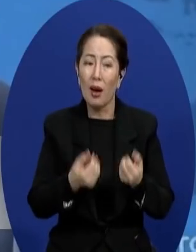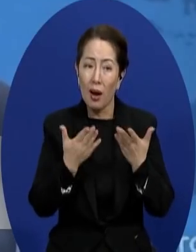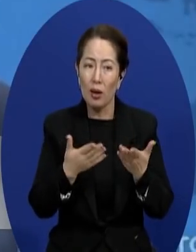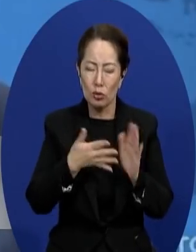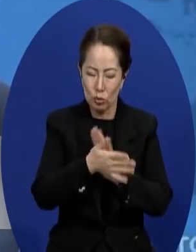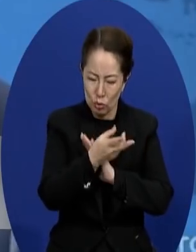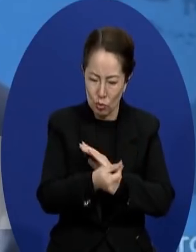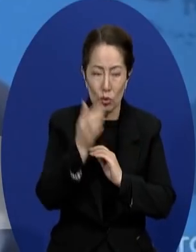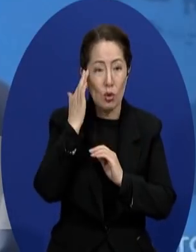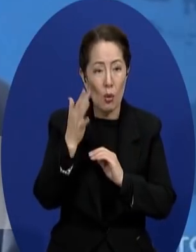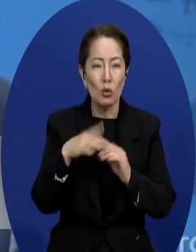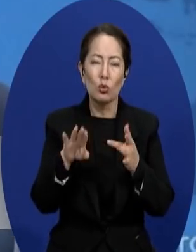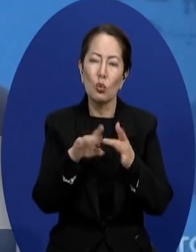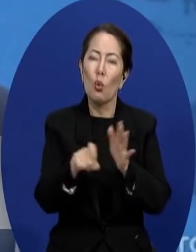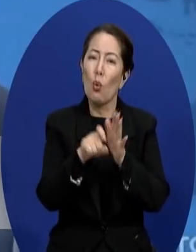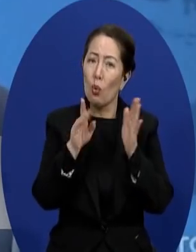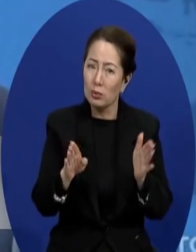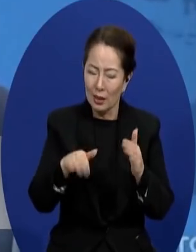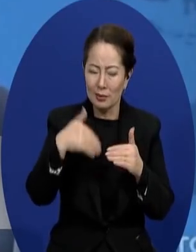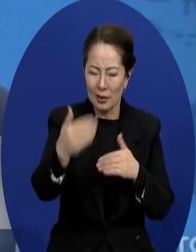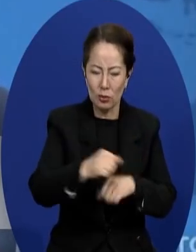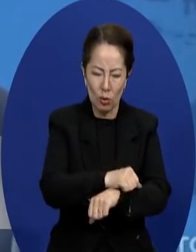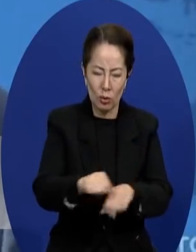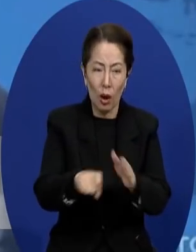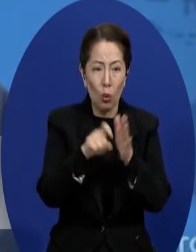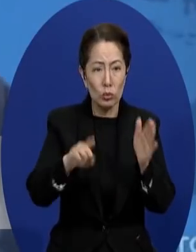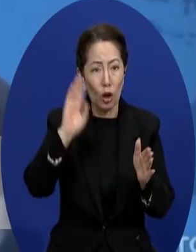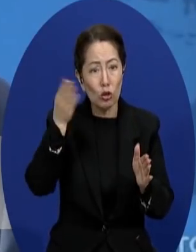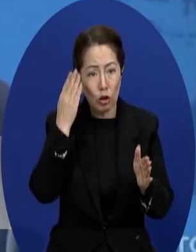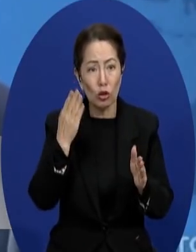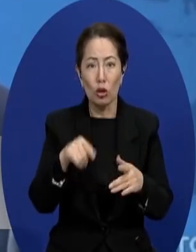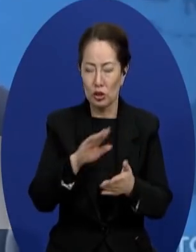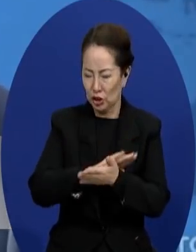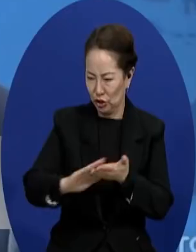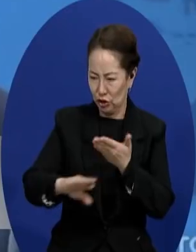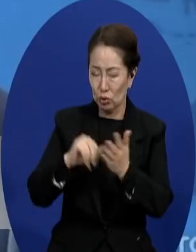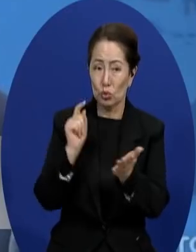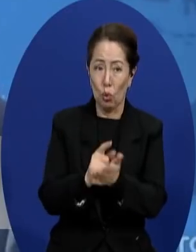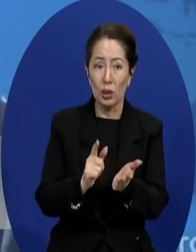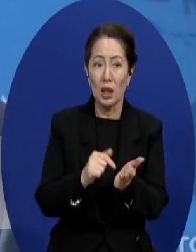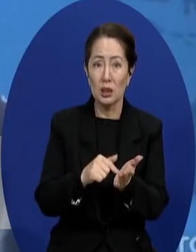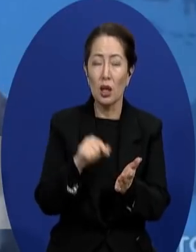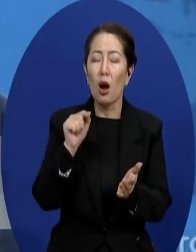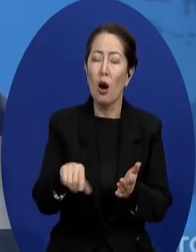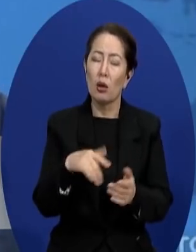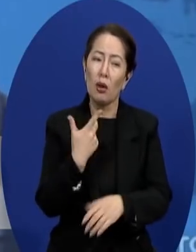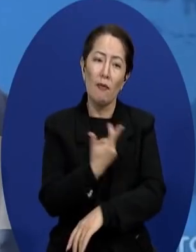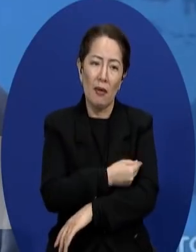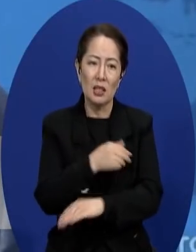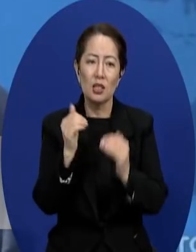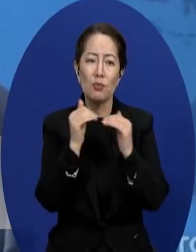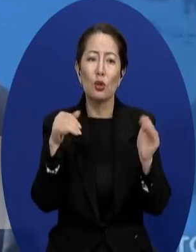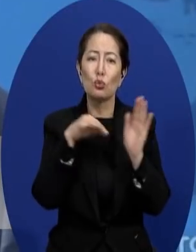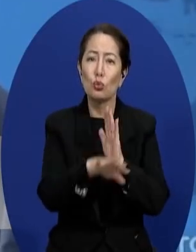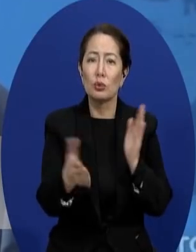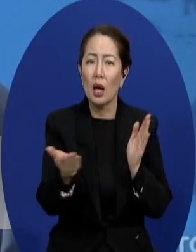төсөв мөнгөний бодлогоо дунд хугацаанд цаашлаад урт хугацаанд тодорхойлох, шинжилэл хийх нь чухал байгаамаа. Одоо бидэнд вакцины тэгш хүрт эмж,